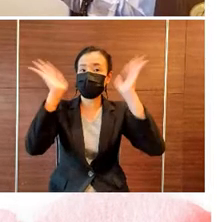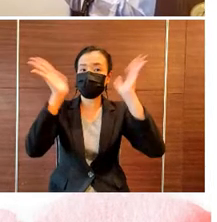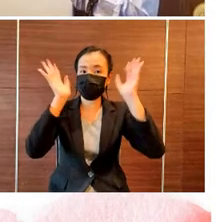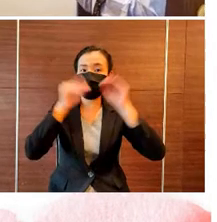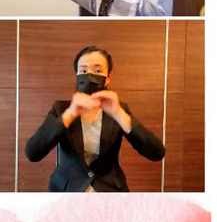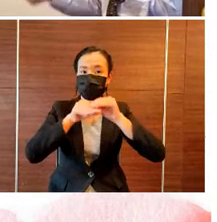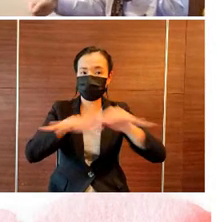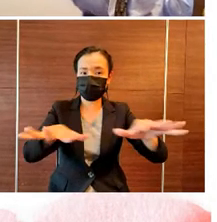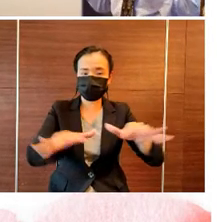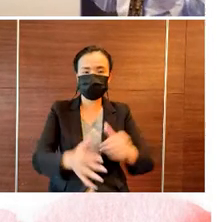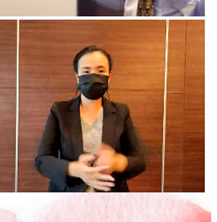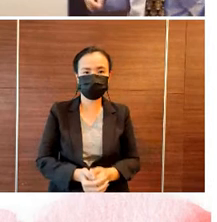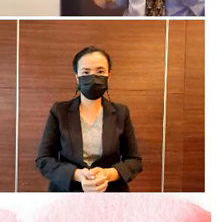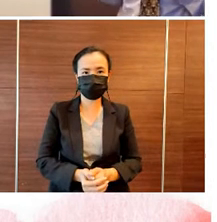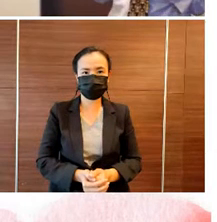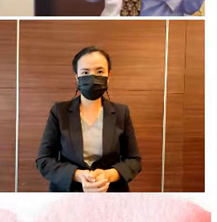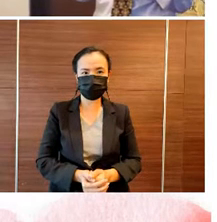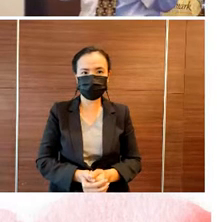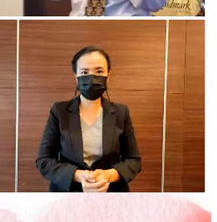คน